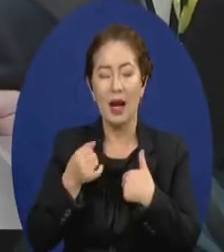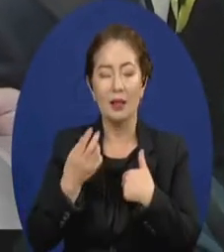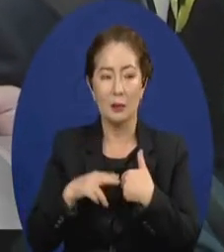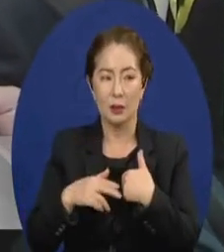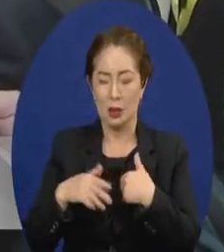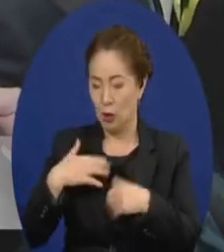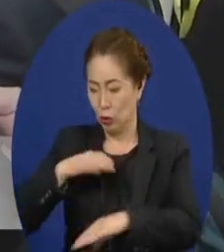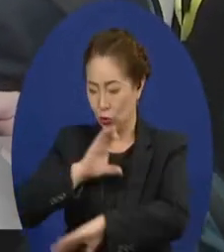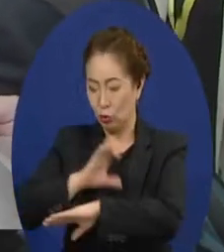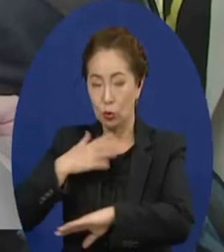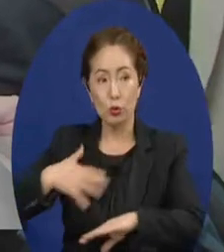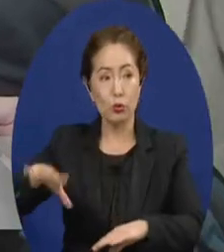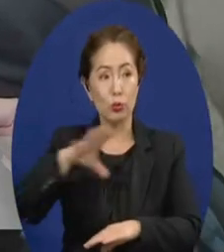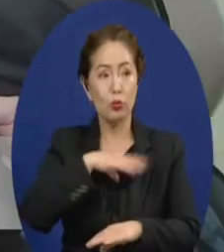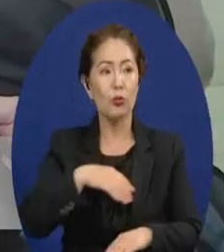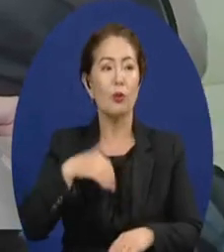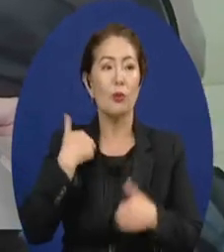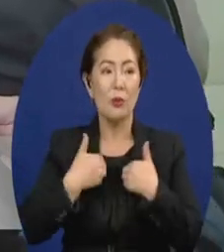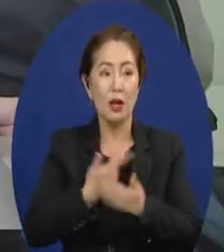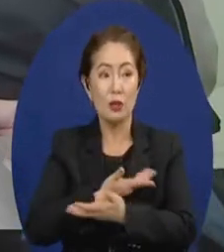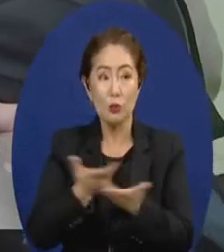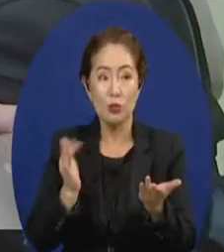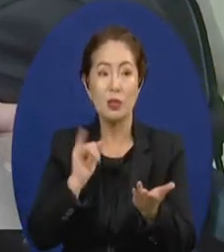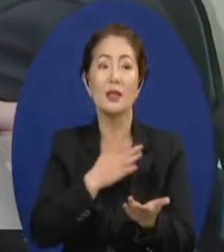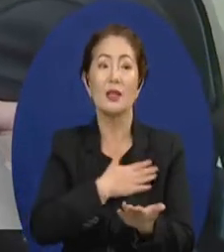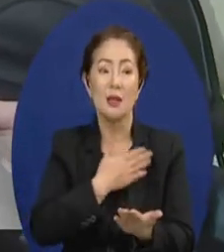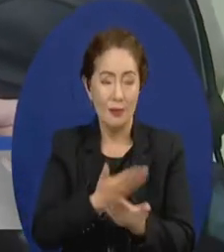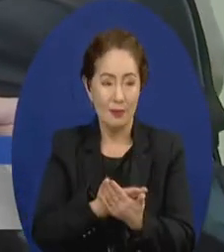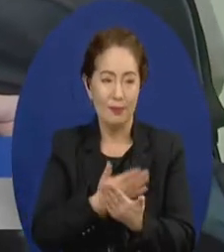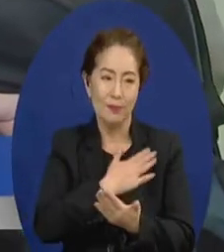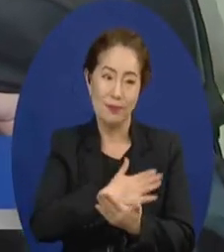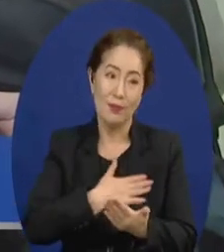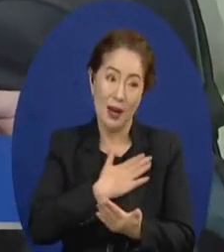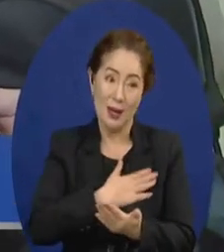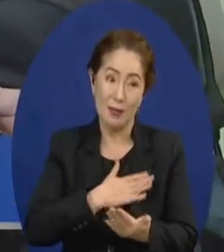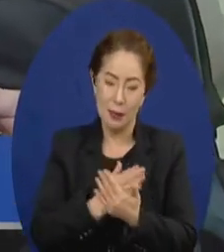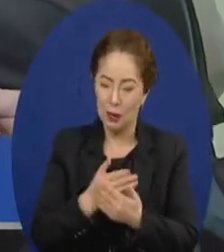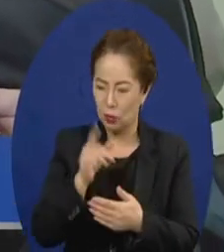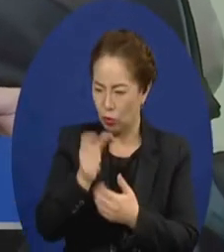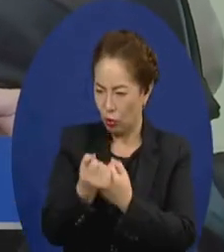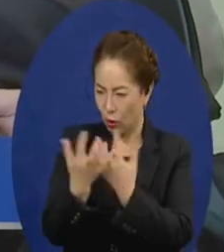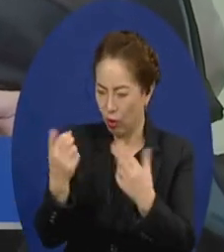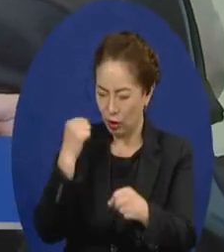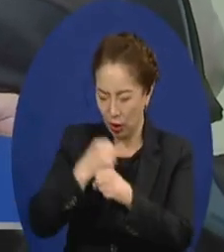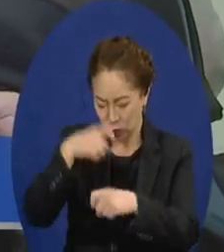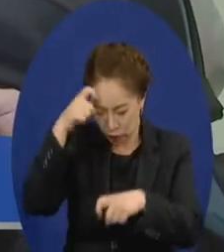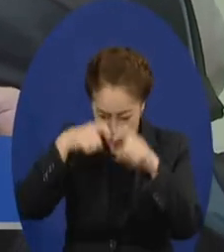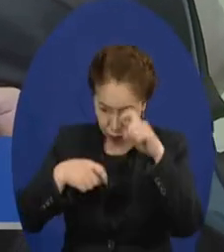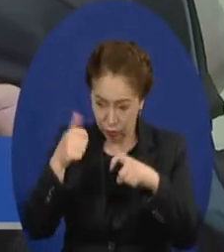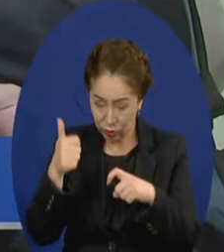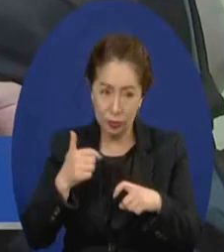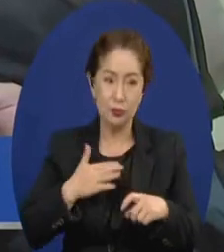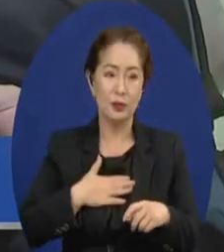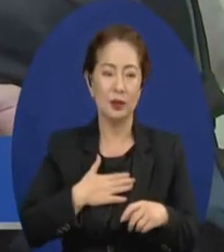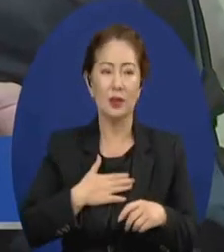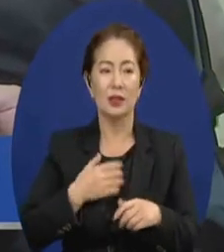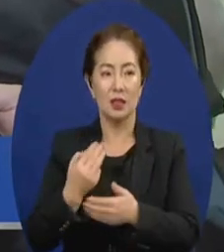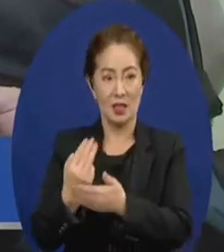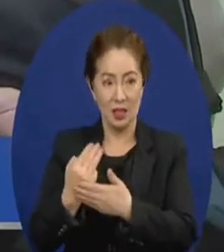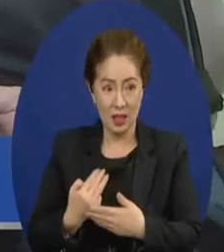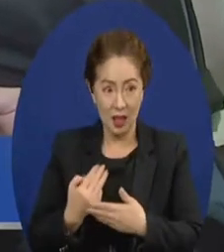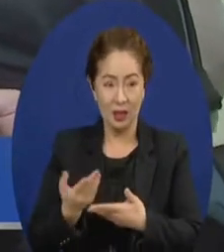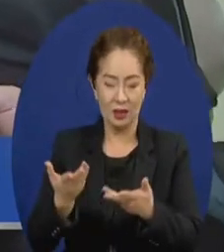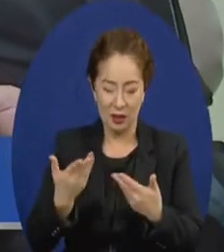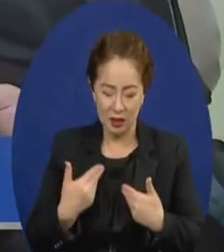багш нартаа би маш их баярлж байна. Энэ олон хүний хөдөлмөр зүтгэлээр миний энэ